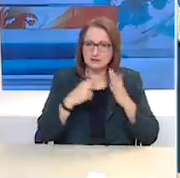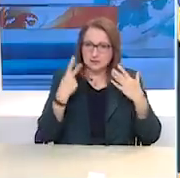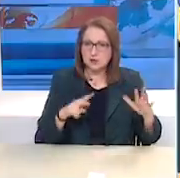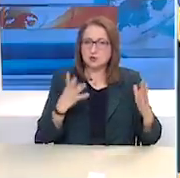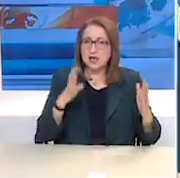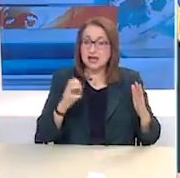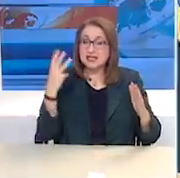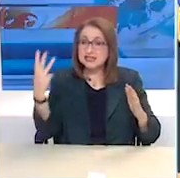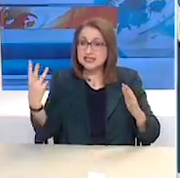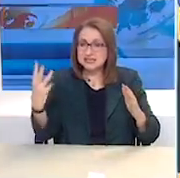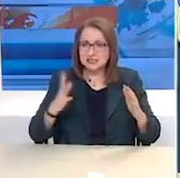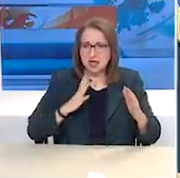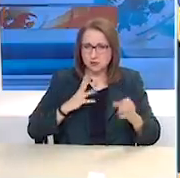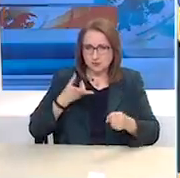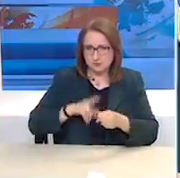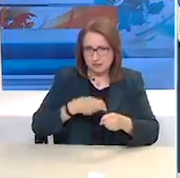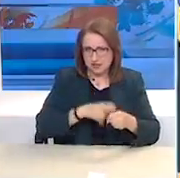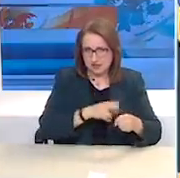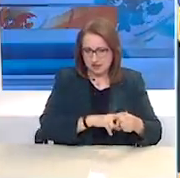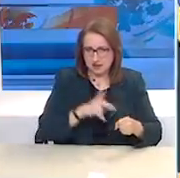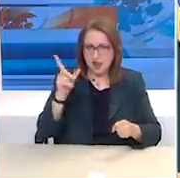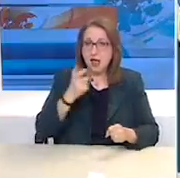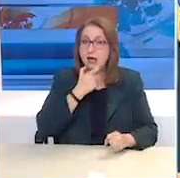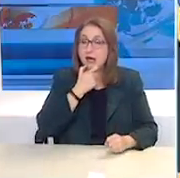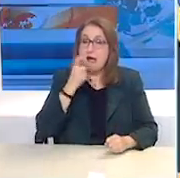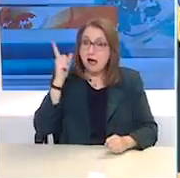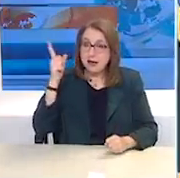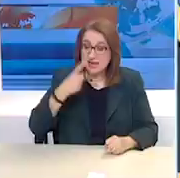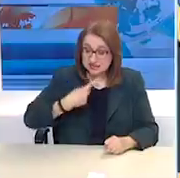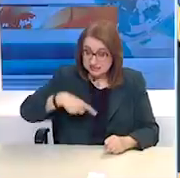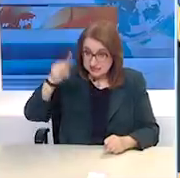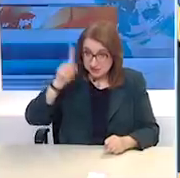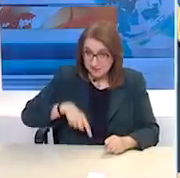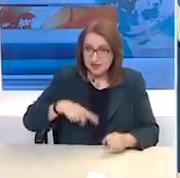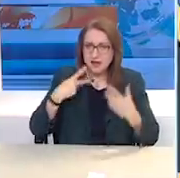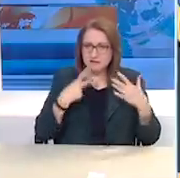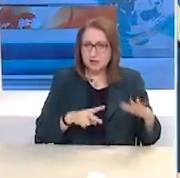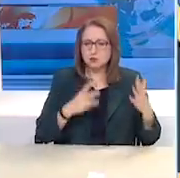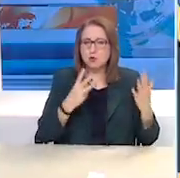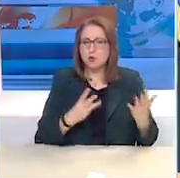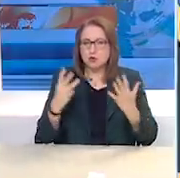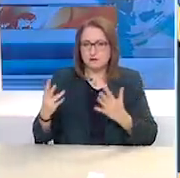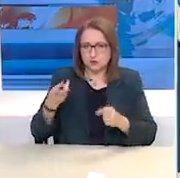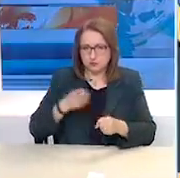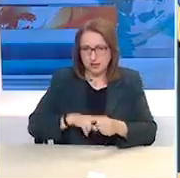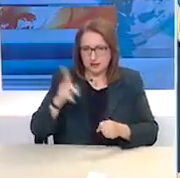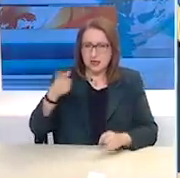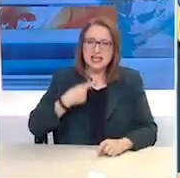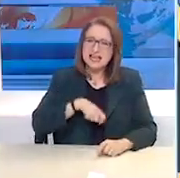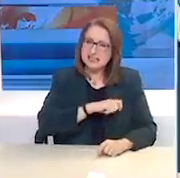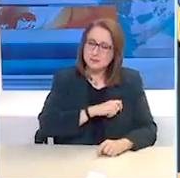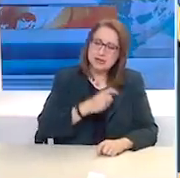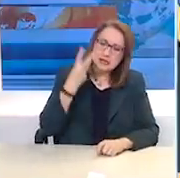121.793 θάνατοι. Στο Ηνωμένο Βασίλειο, σε ένα 24ωρο κατεγράφησαν 778 θάνατοι και στην Ισπανία